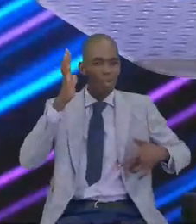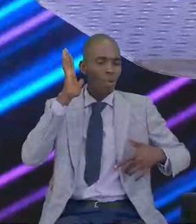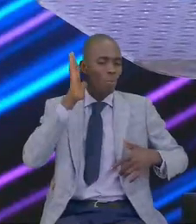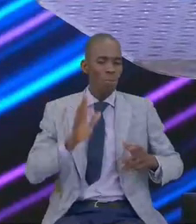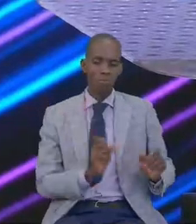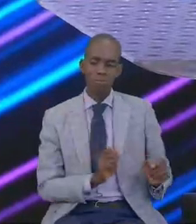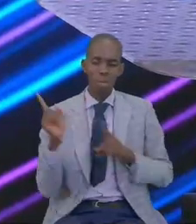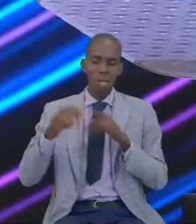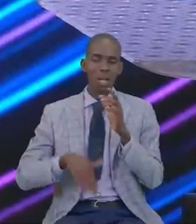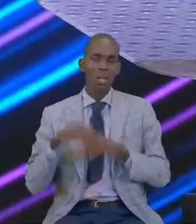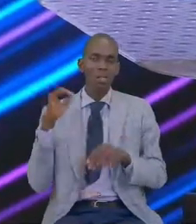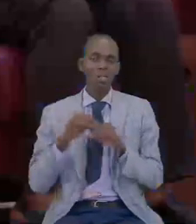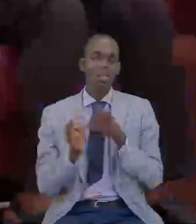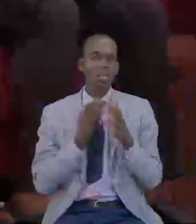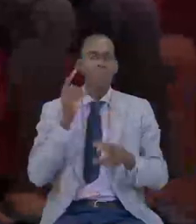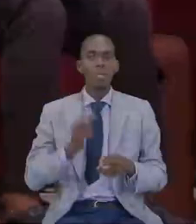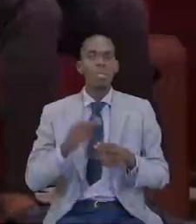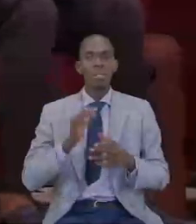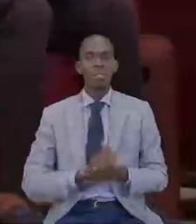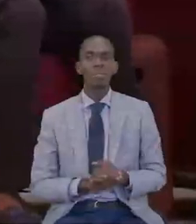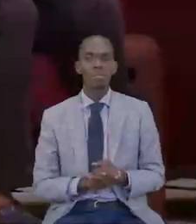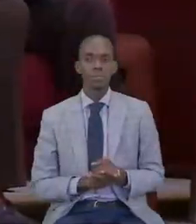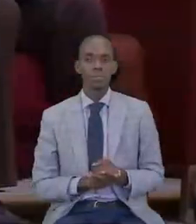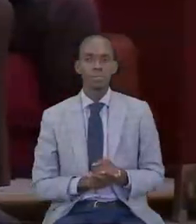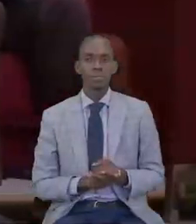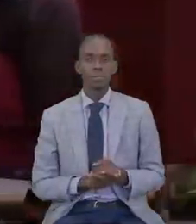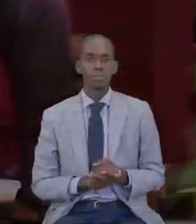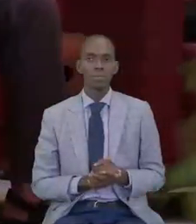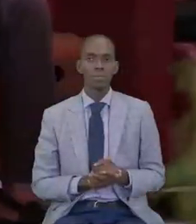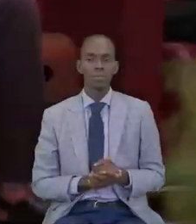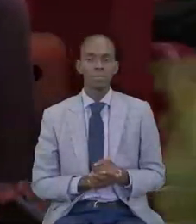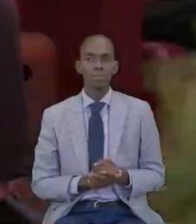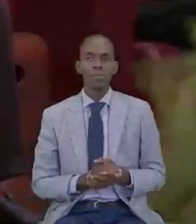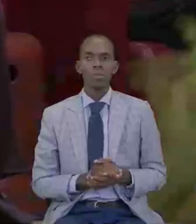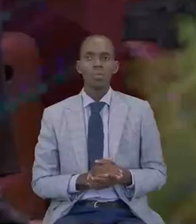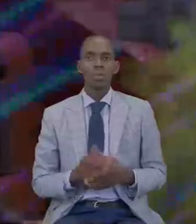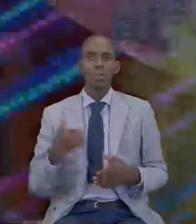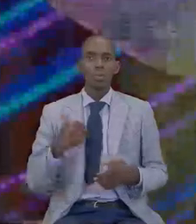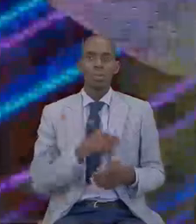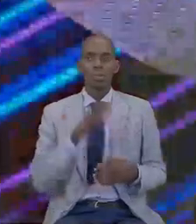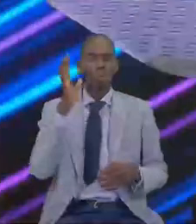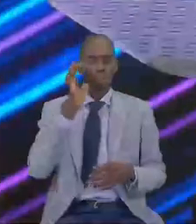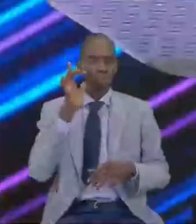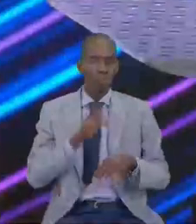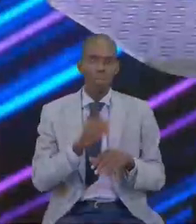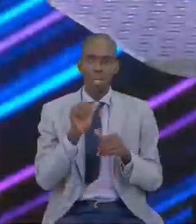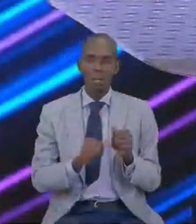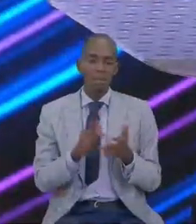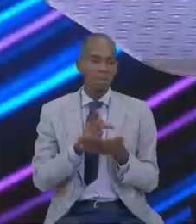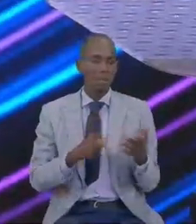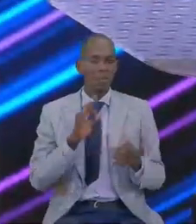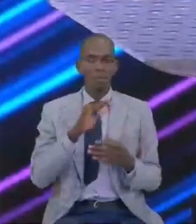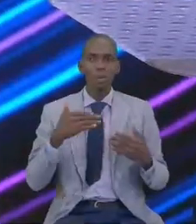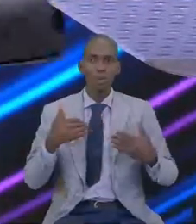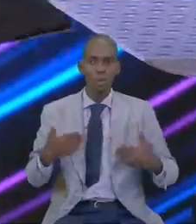de Jésus. Il va toucher toutes les parties vitales de ton corps et